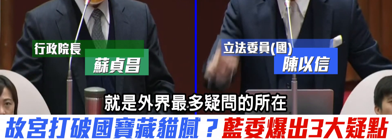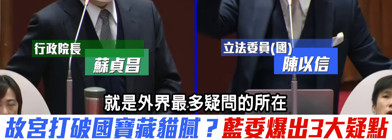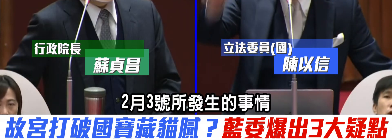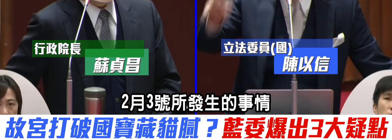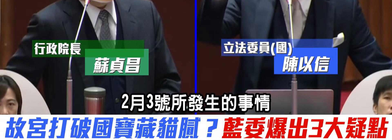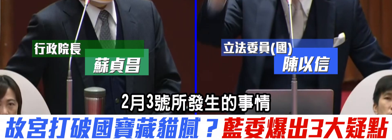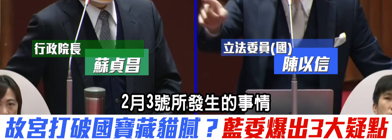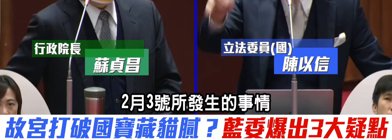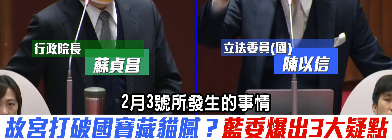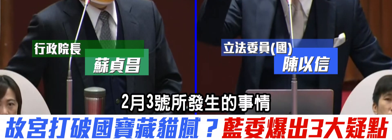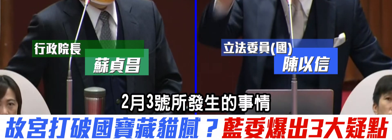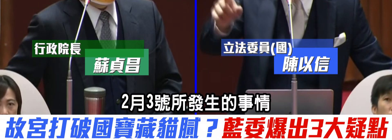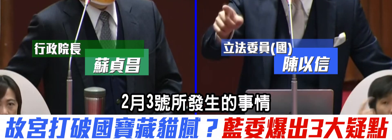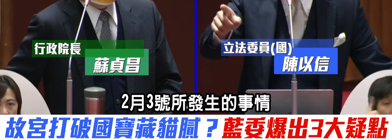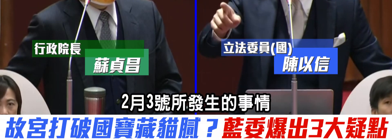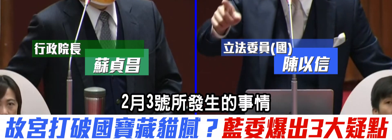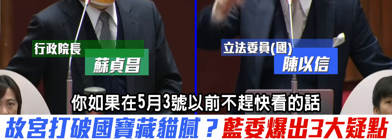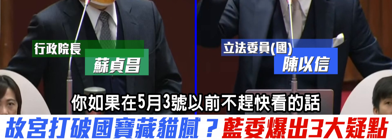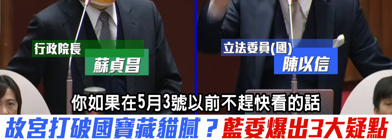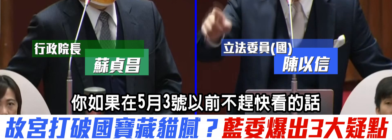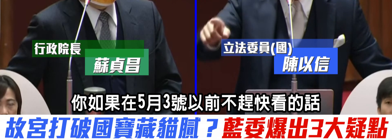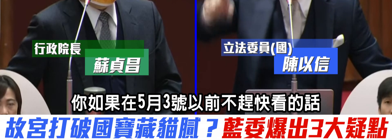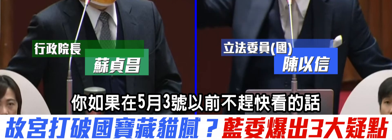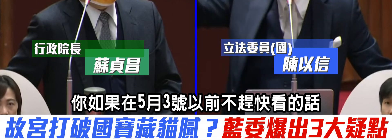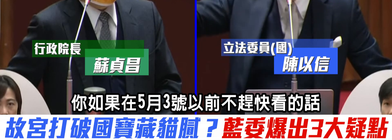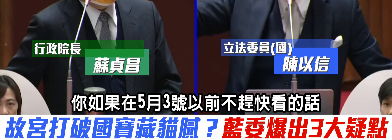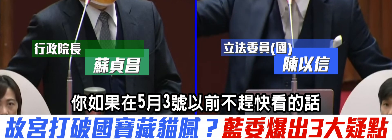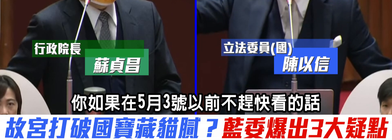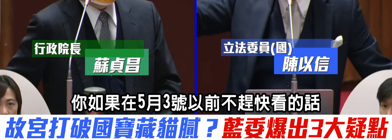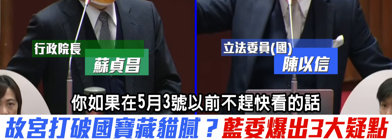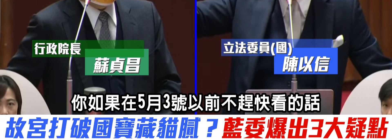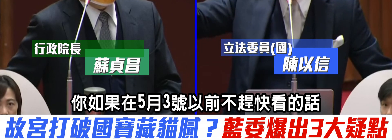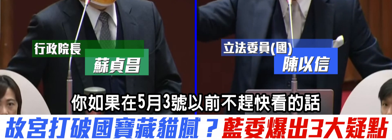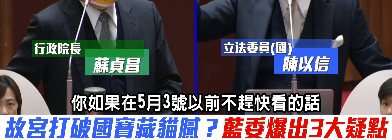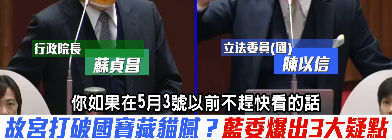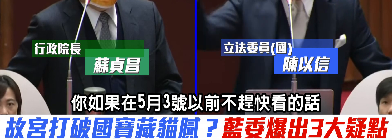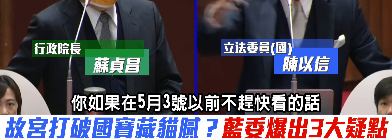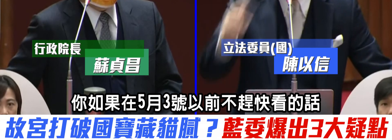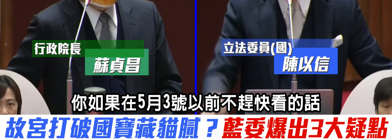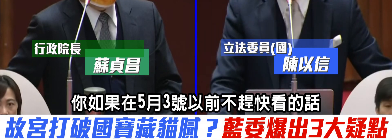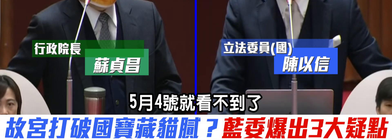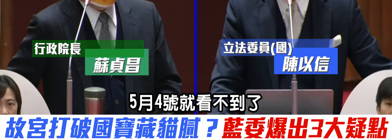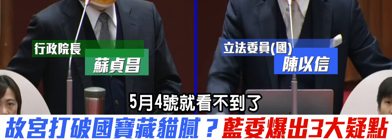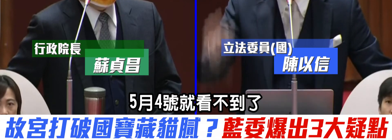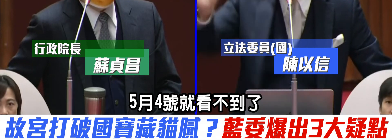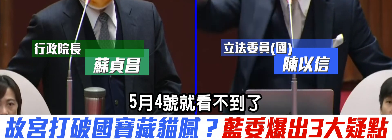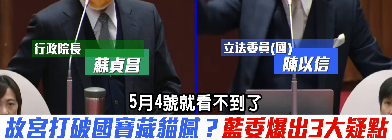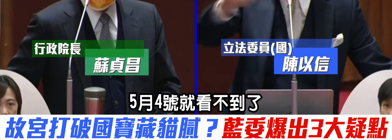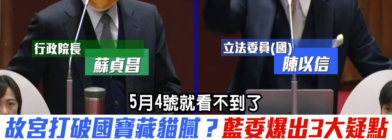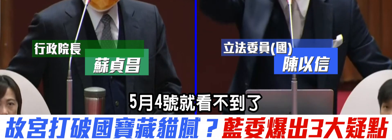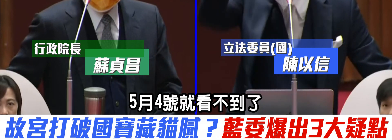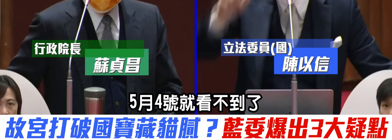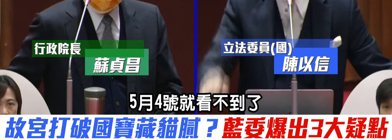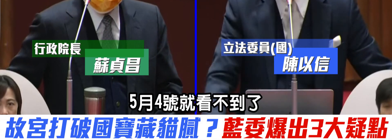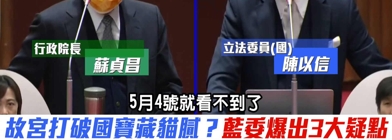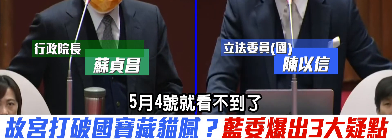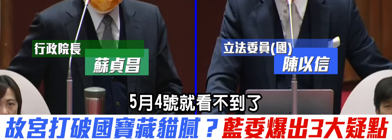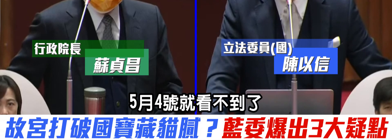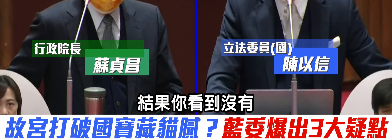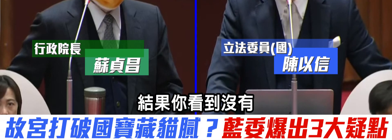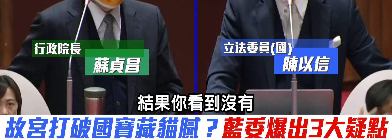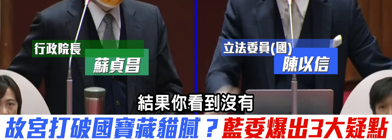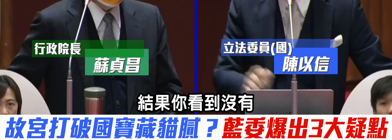在。2月3号所发生的事情，你如果在5月3号以前不赶快看的话，5月4号以后就看不到